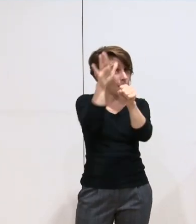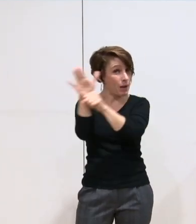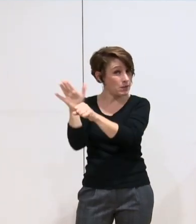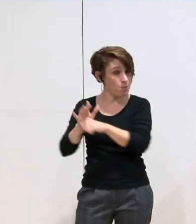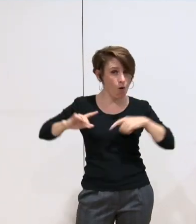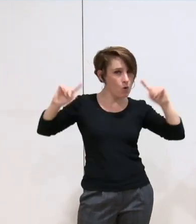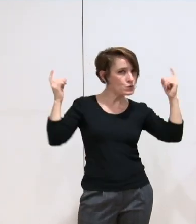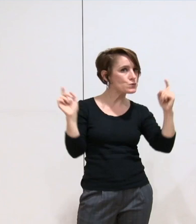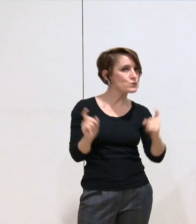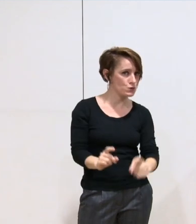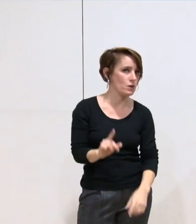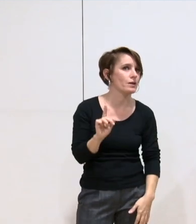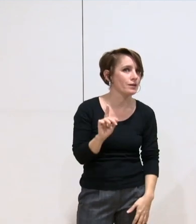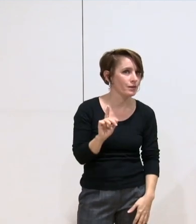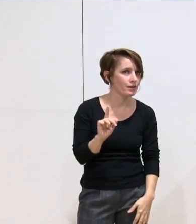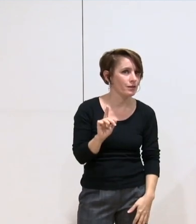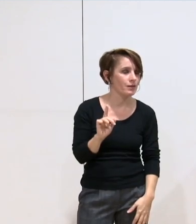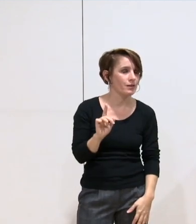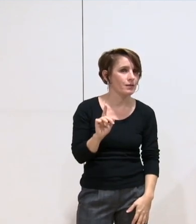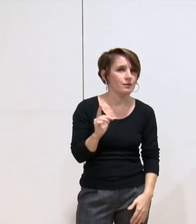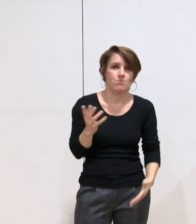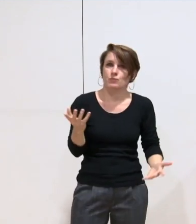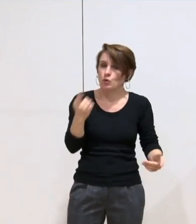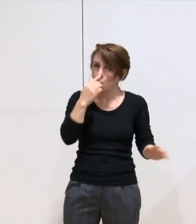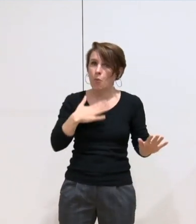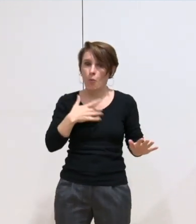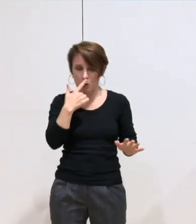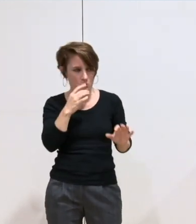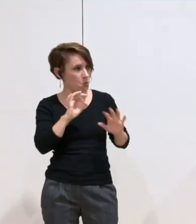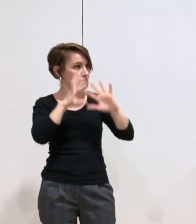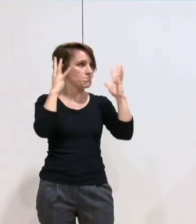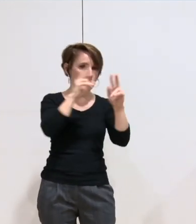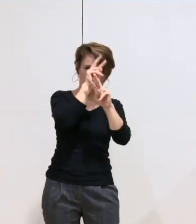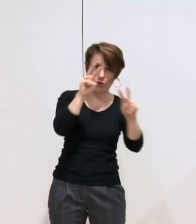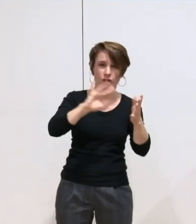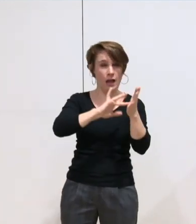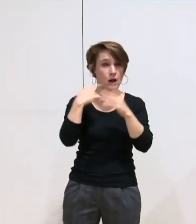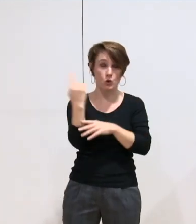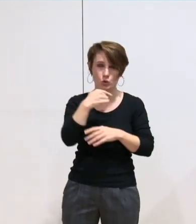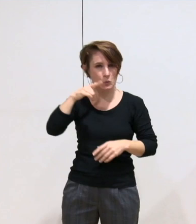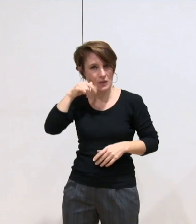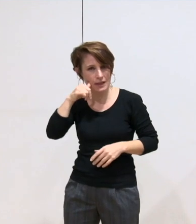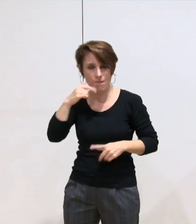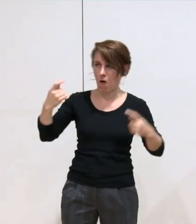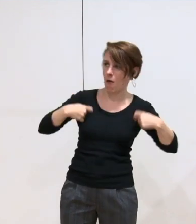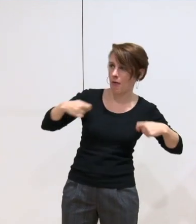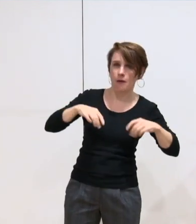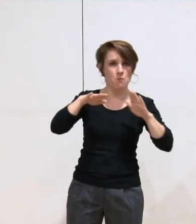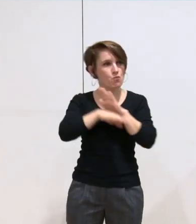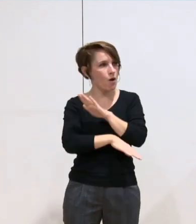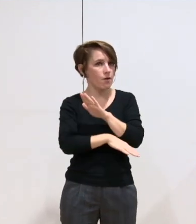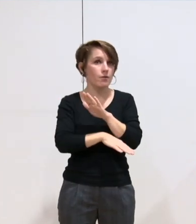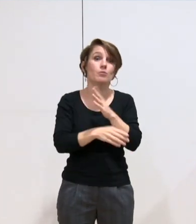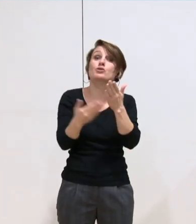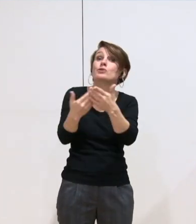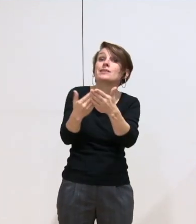donc, ça aussi, je crois qu'en termes de sobriété générale, puisque finalement, c'est un peu ça le message,